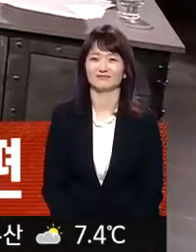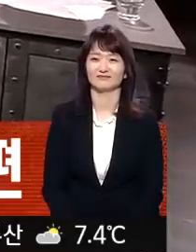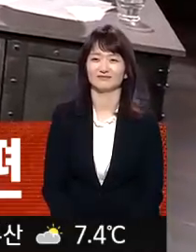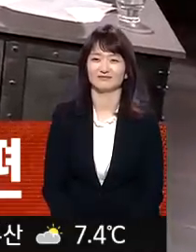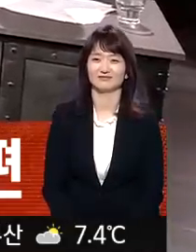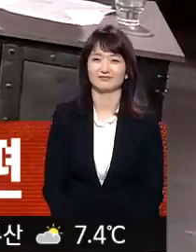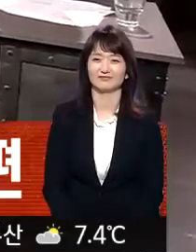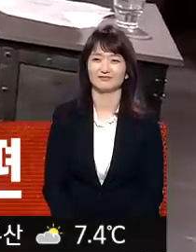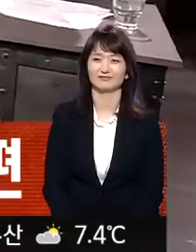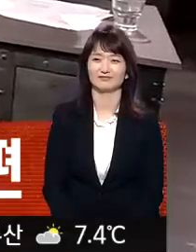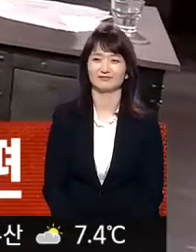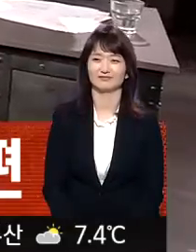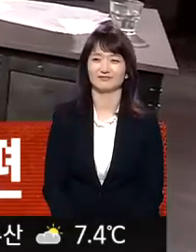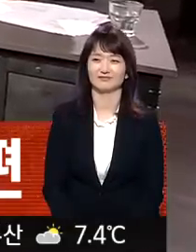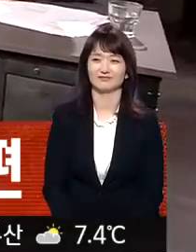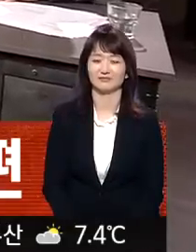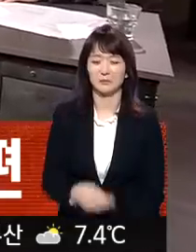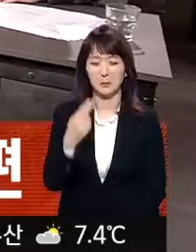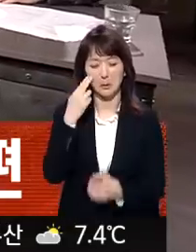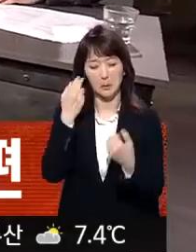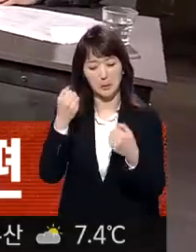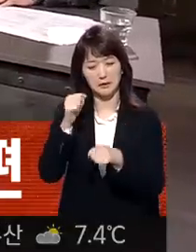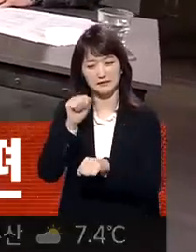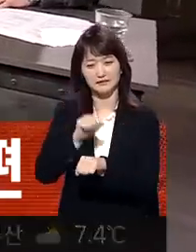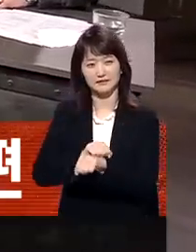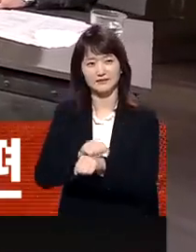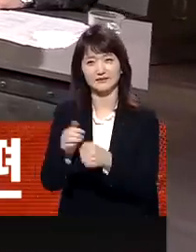예, 너무 메소드 연기를 이렇게 하시다 보니까